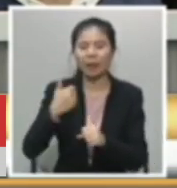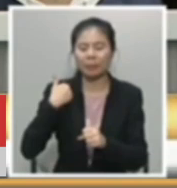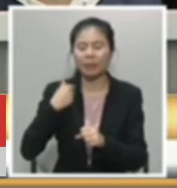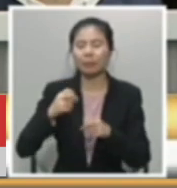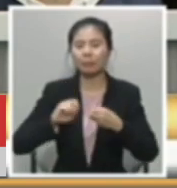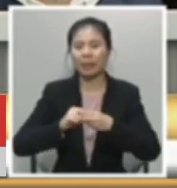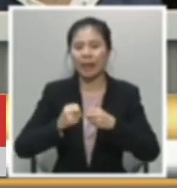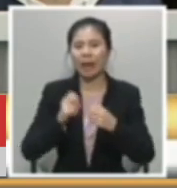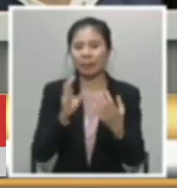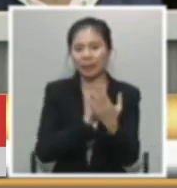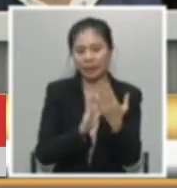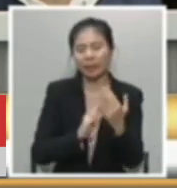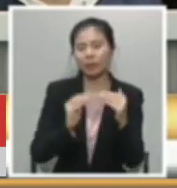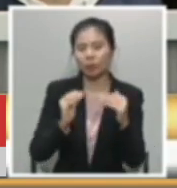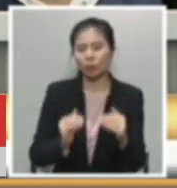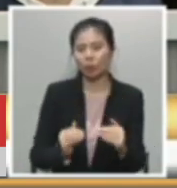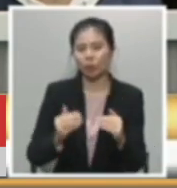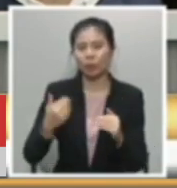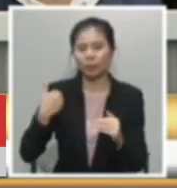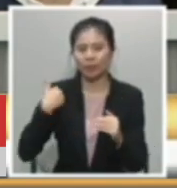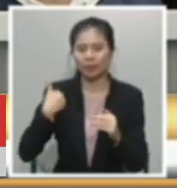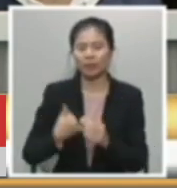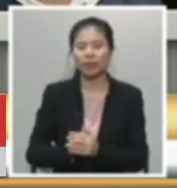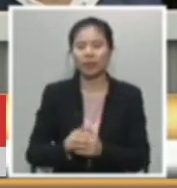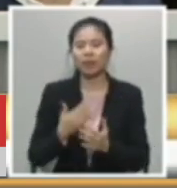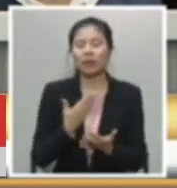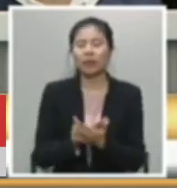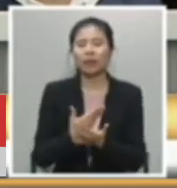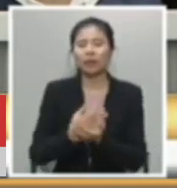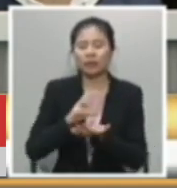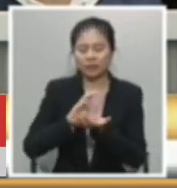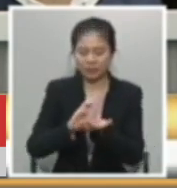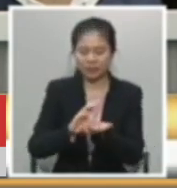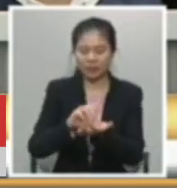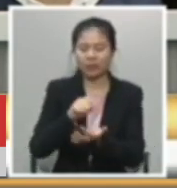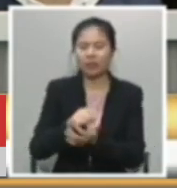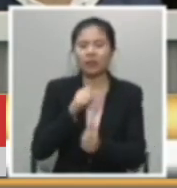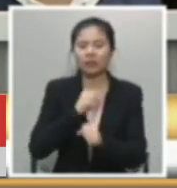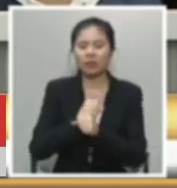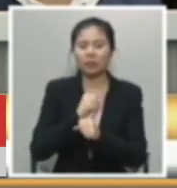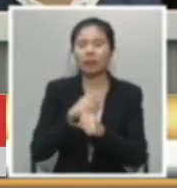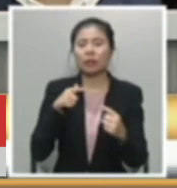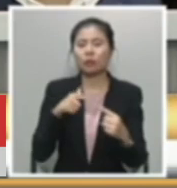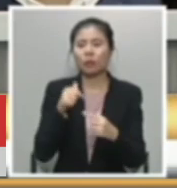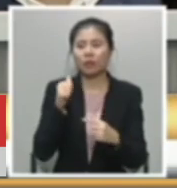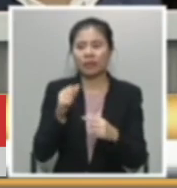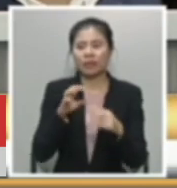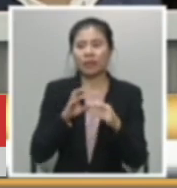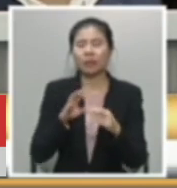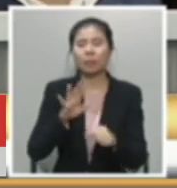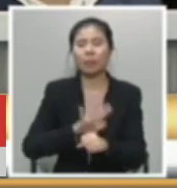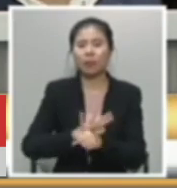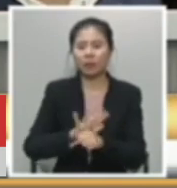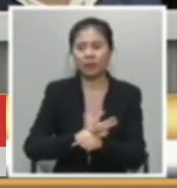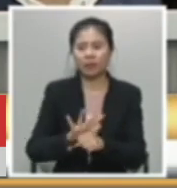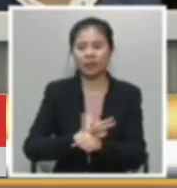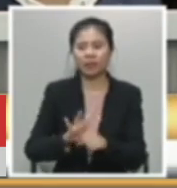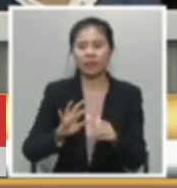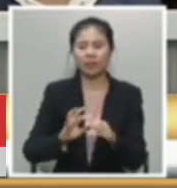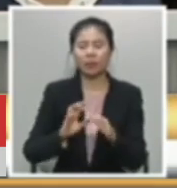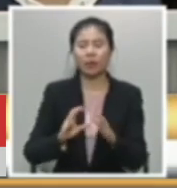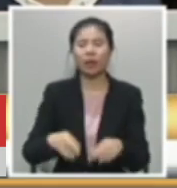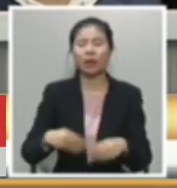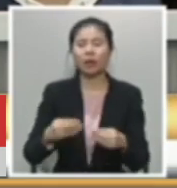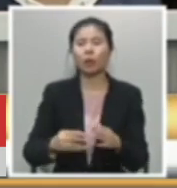งเพราะฉะนั้นการจัดงบประมาณจะต้องเหมาะสมเพียงพอโดยให้คนเ